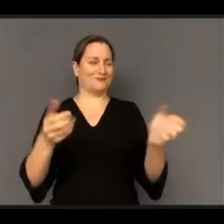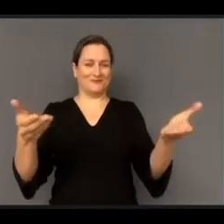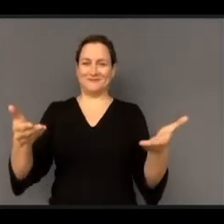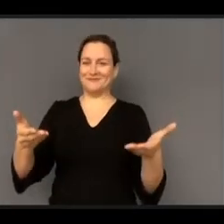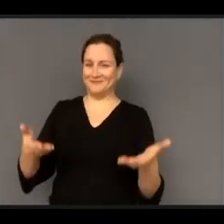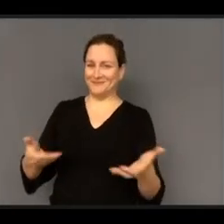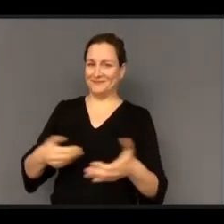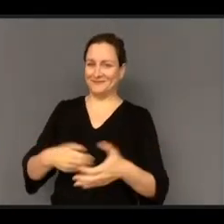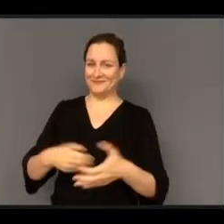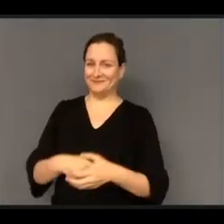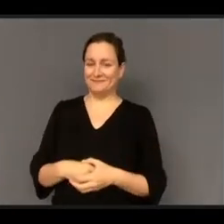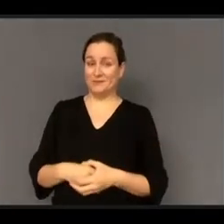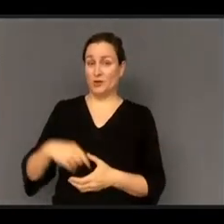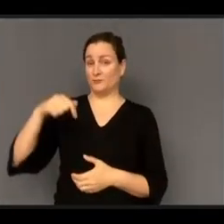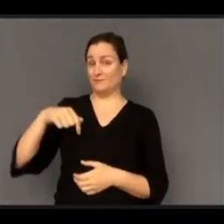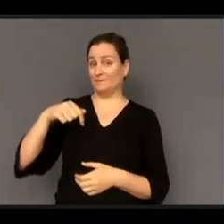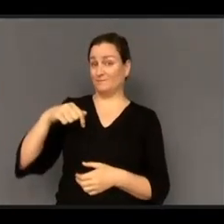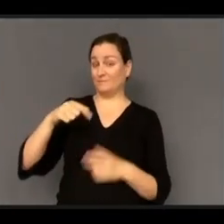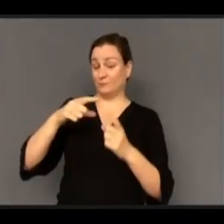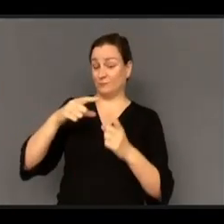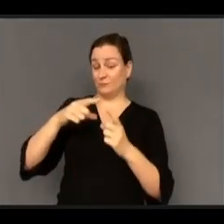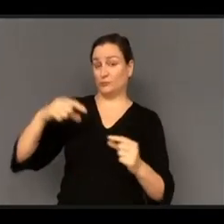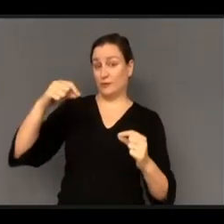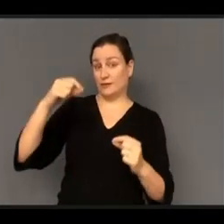であると考えています。